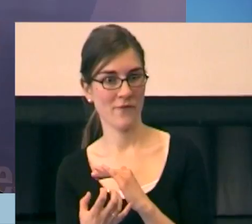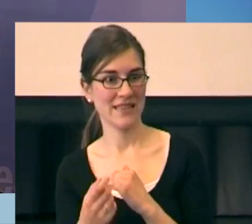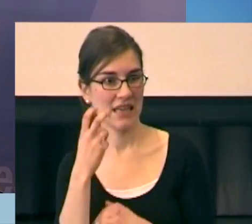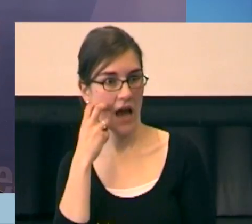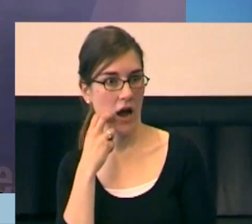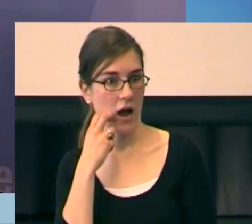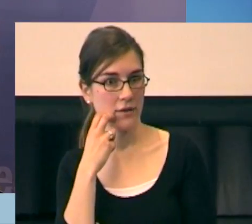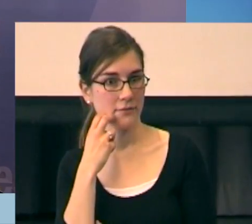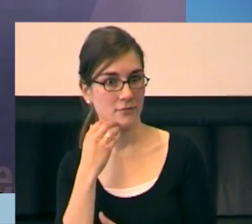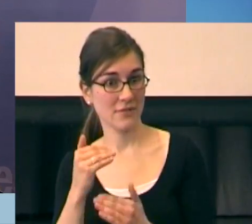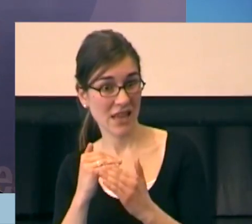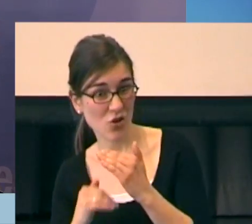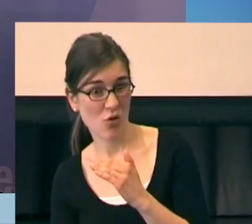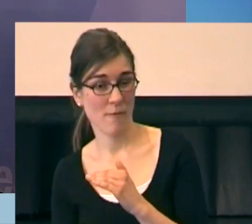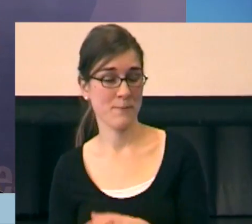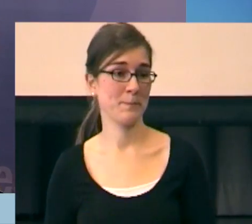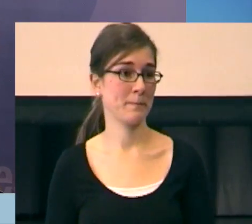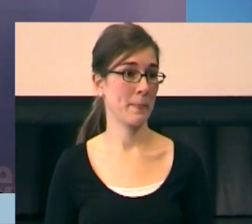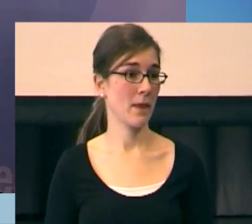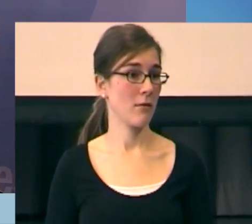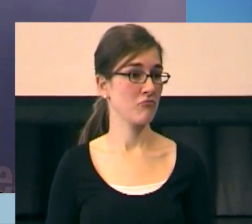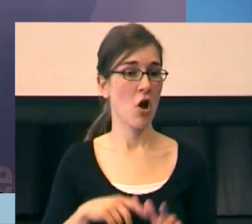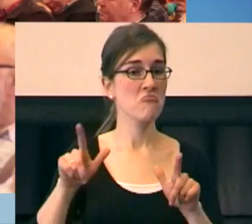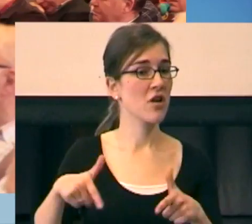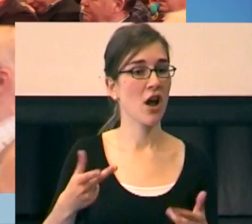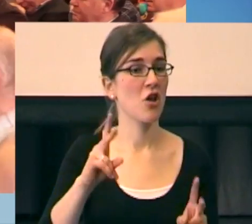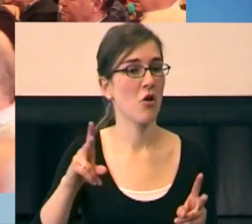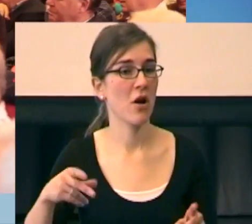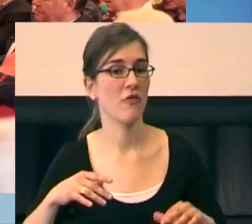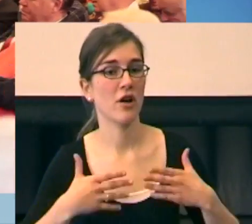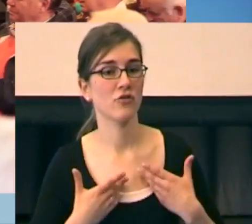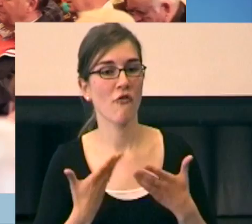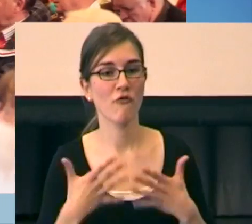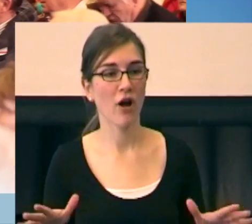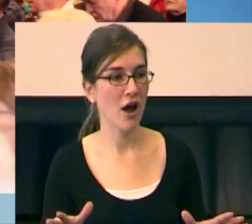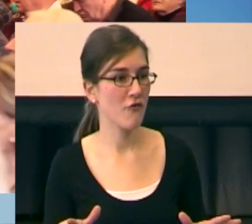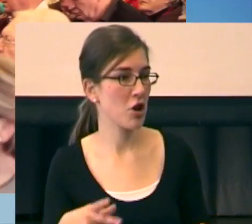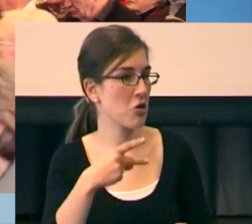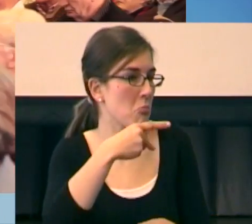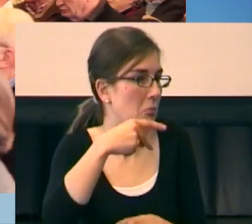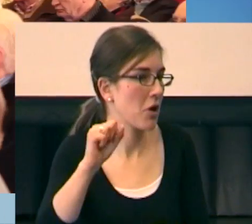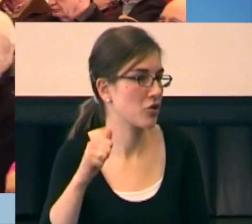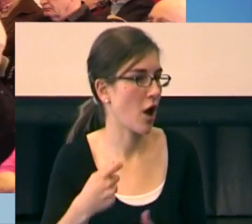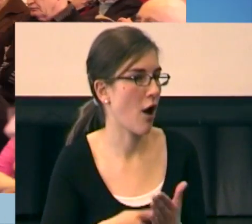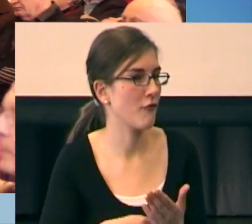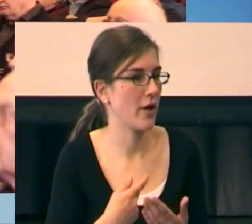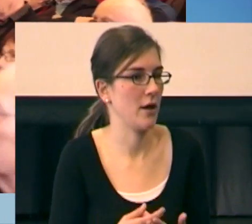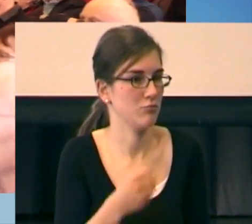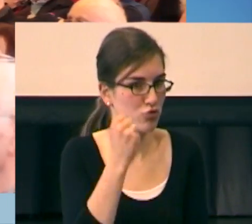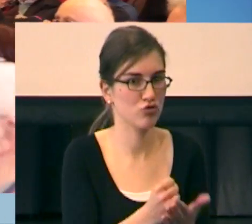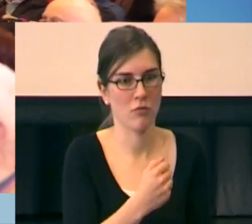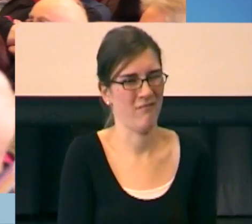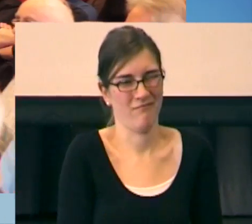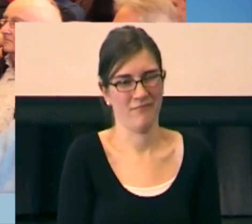Keiner von denen wäre jemals aufgefallen, keiner von denen wäre freiwillig jemals zum Urologen gegangen, wenn der PSA-Wert nicht bestimmt worden wäre. Dass für einen